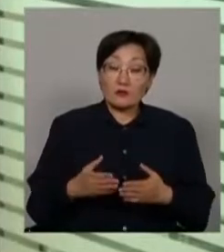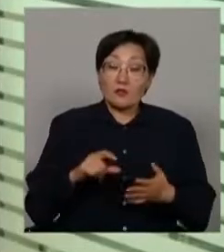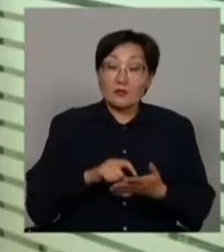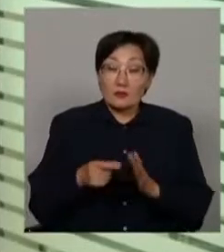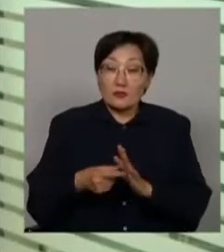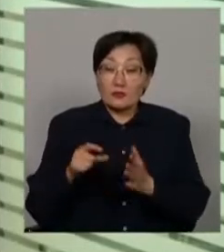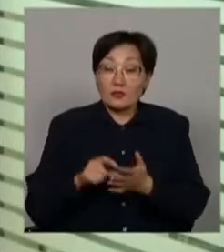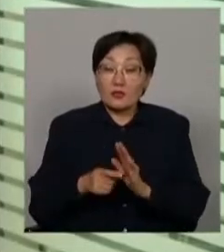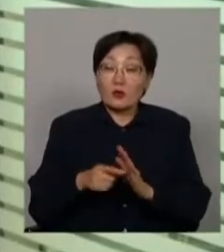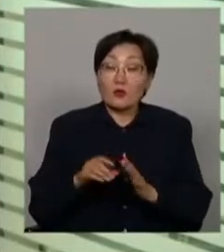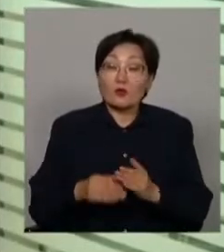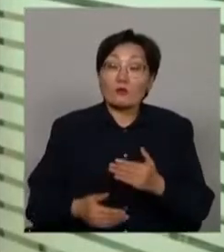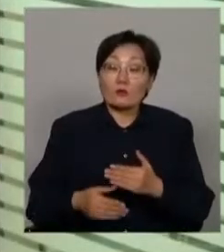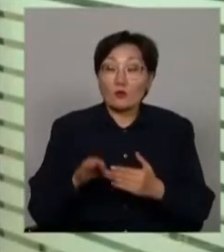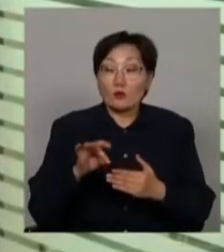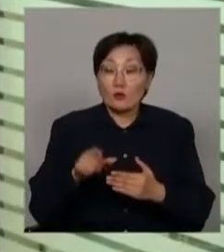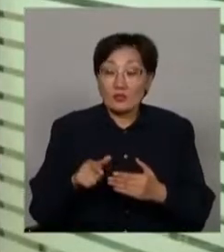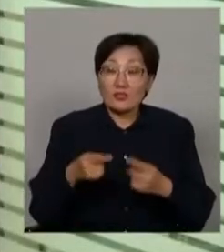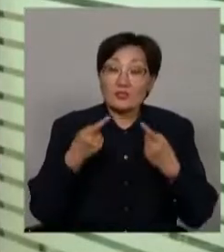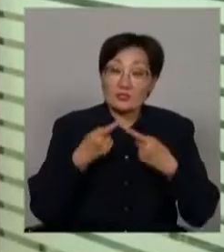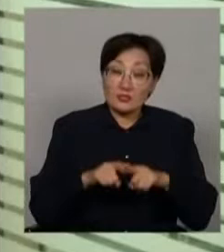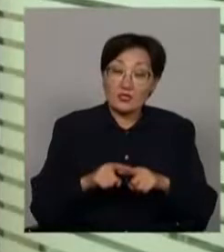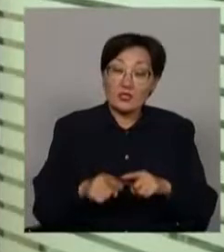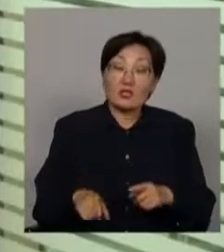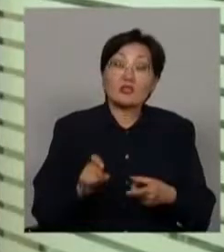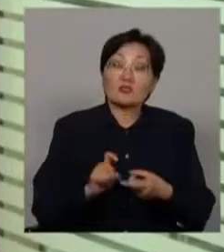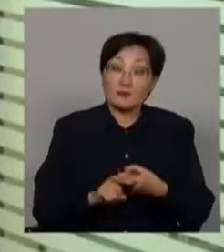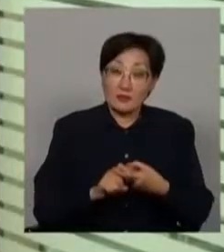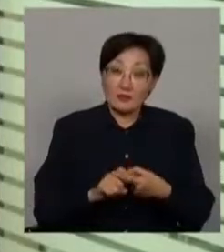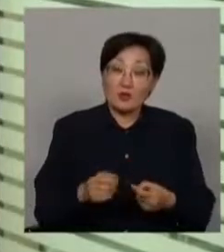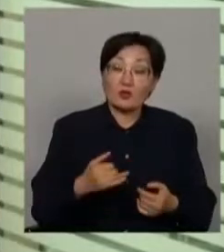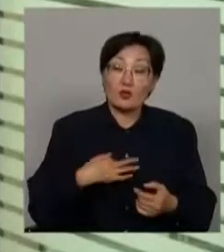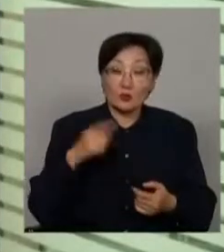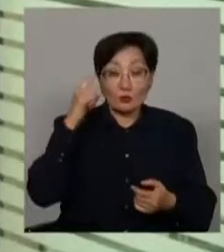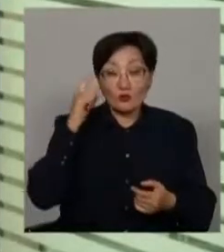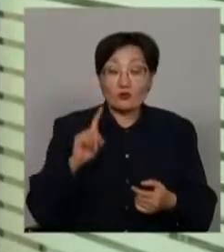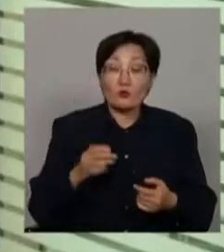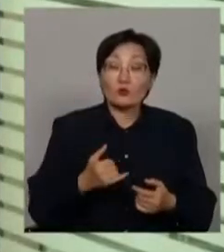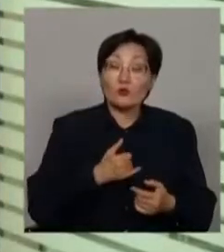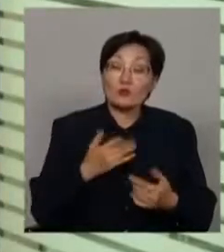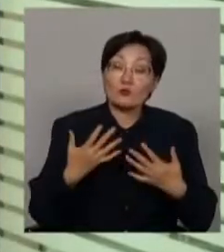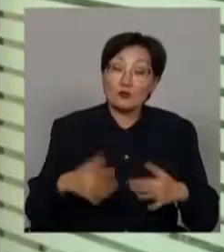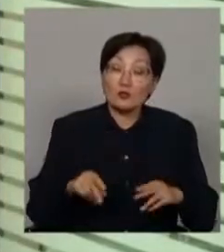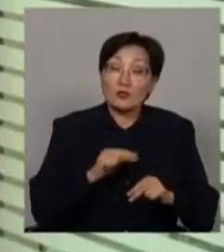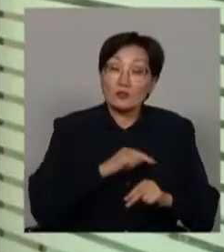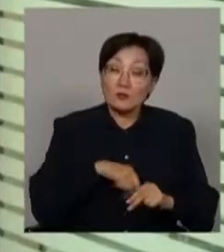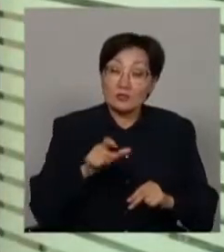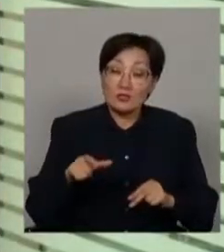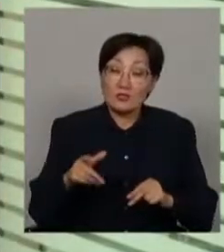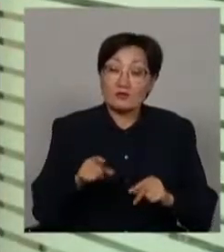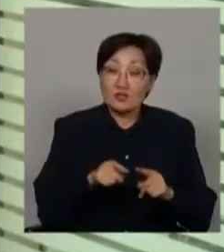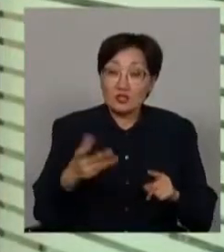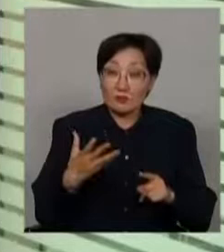кабинеты, оргтехника, связь. И я думаю, что у нас уже сотрудники в течение